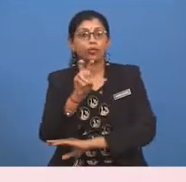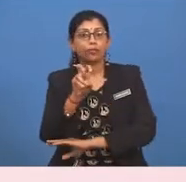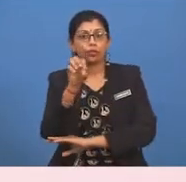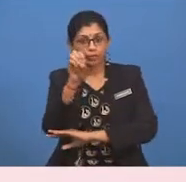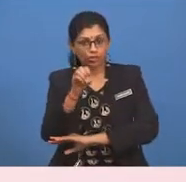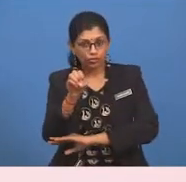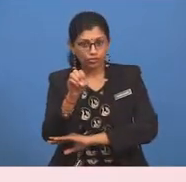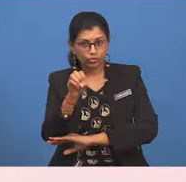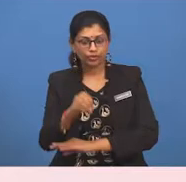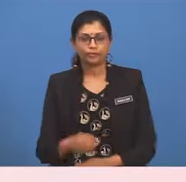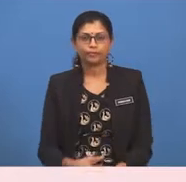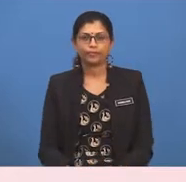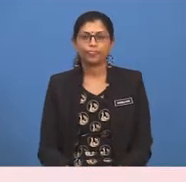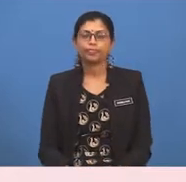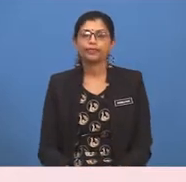20%.